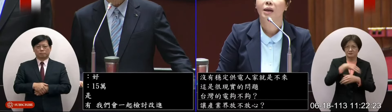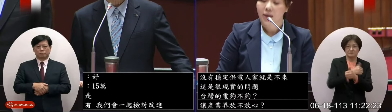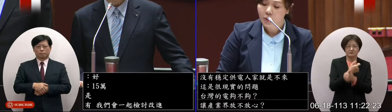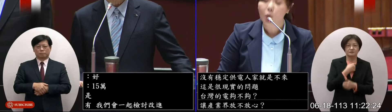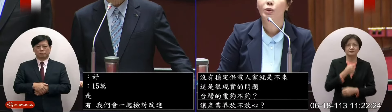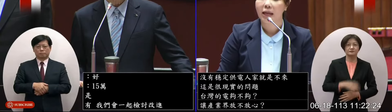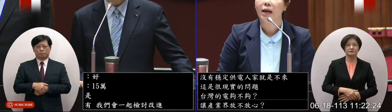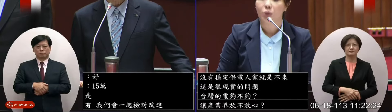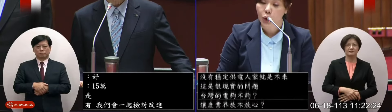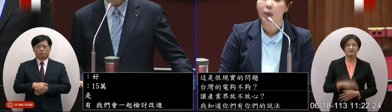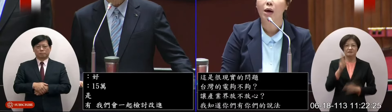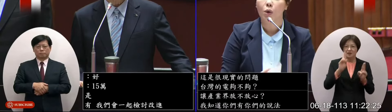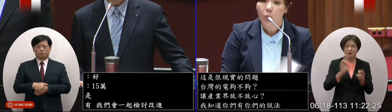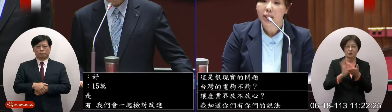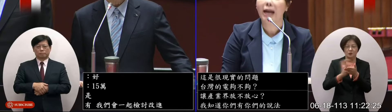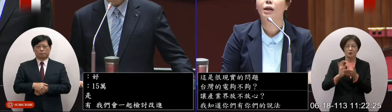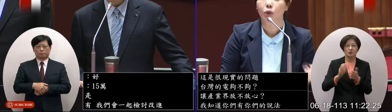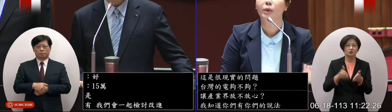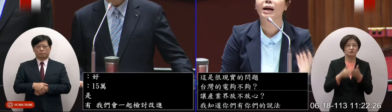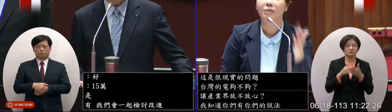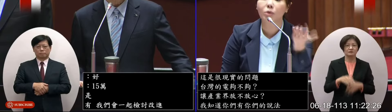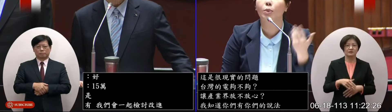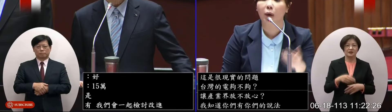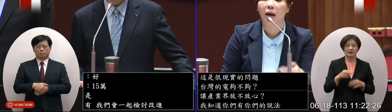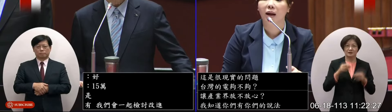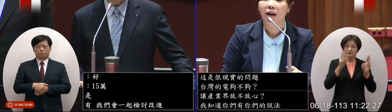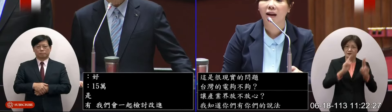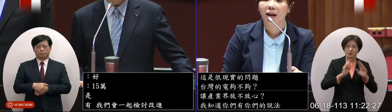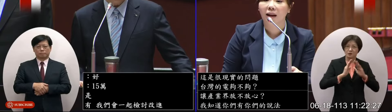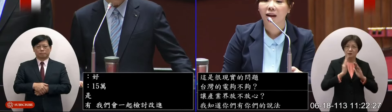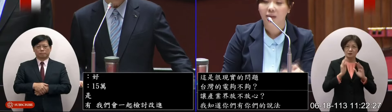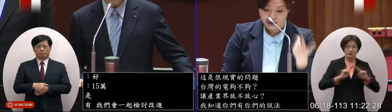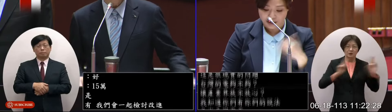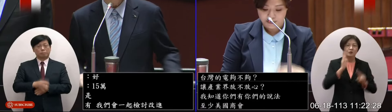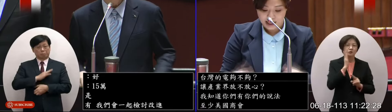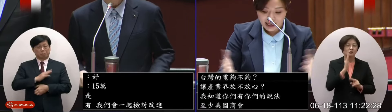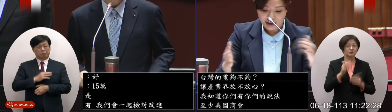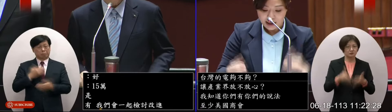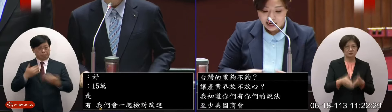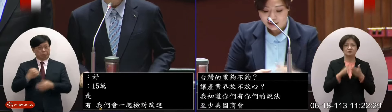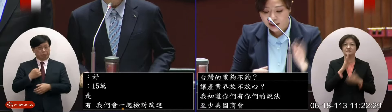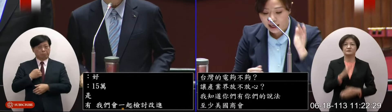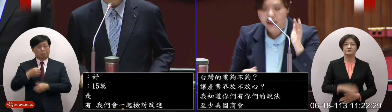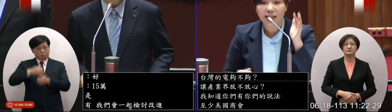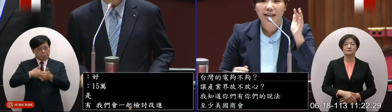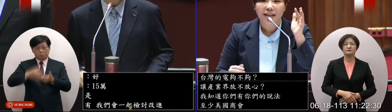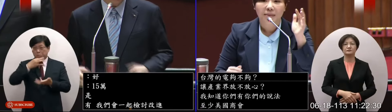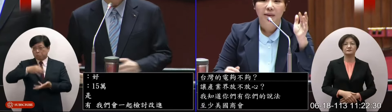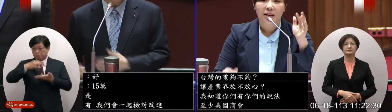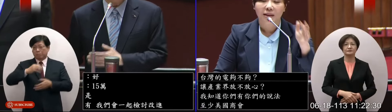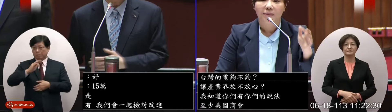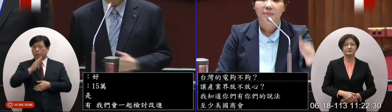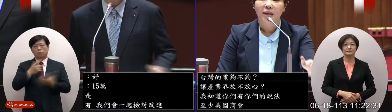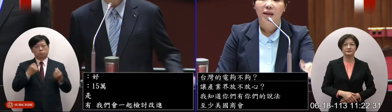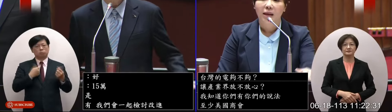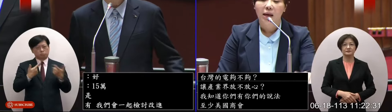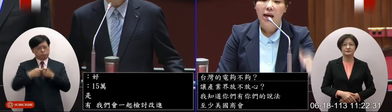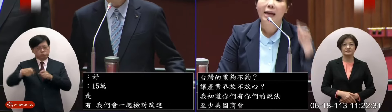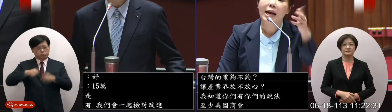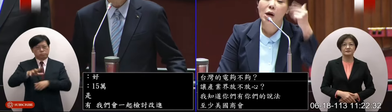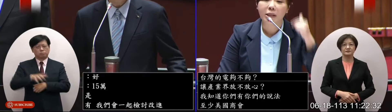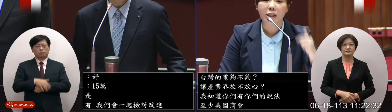道，用电很重要，供电很重要，对不对？ 我当然了解委员的担心，但是我们也有我们的方